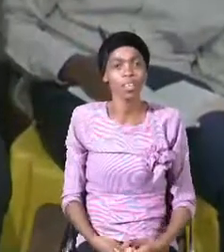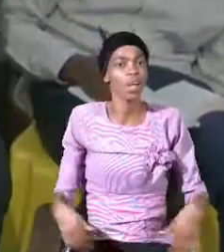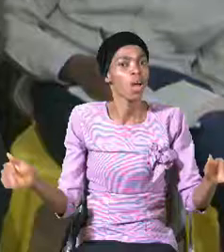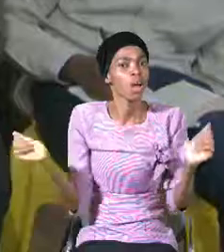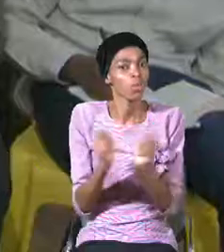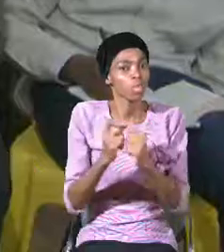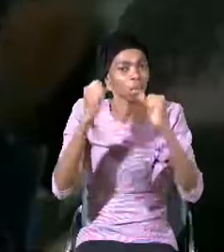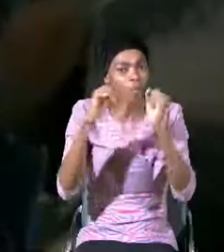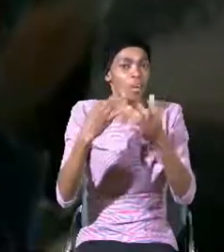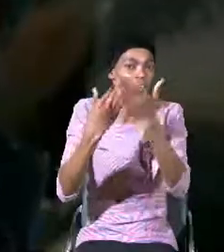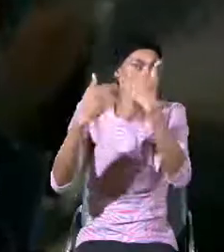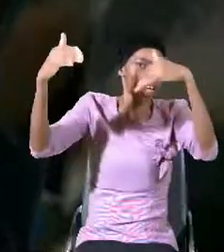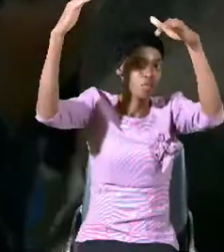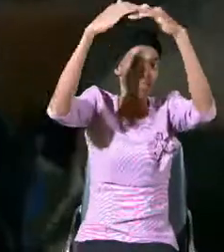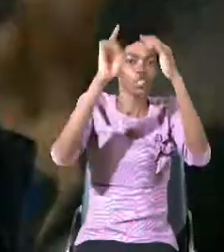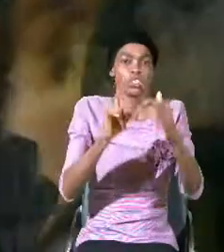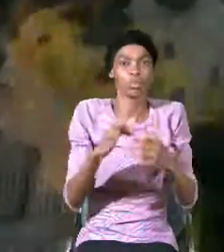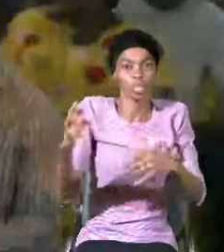Avec la puissance du ciel, tu arriveras.